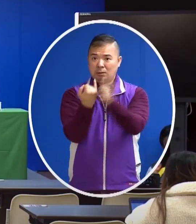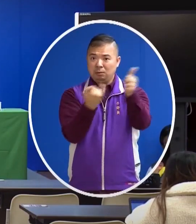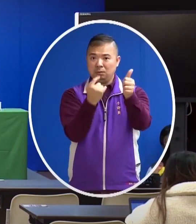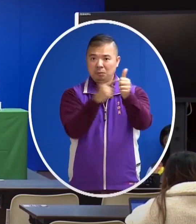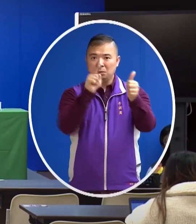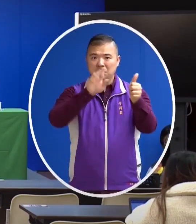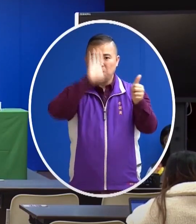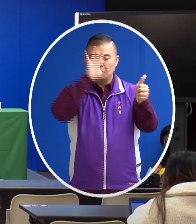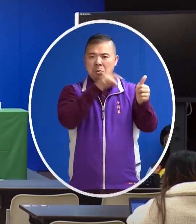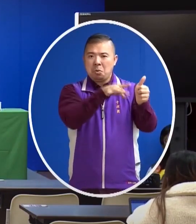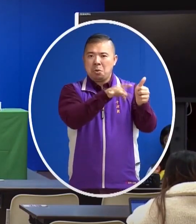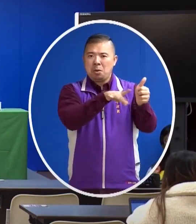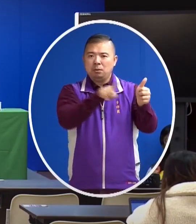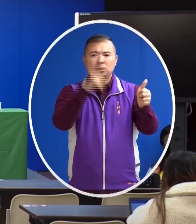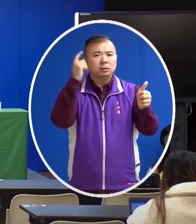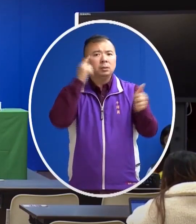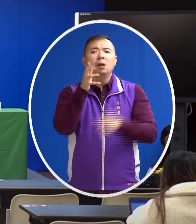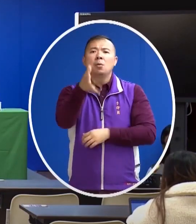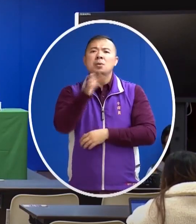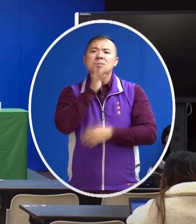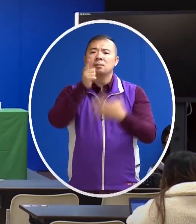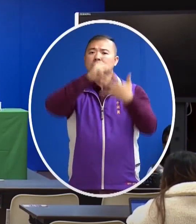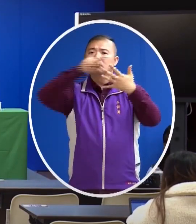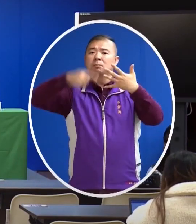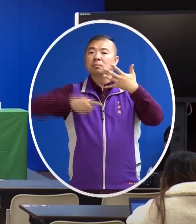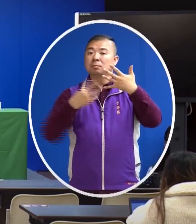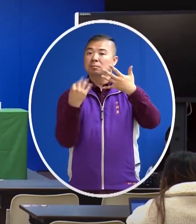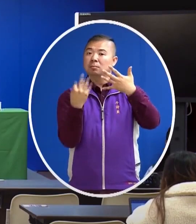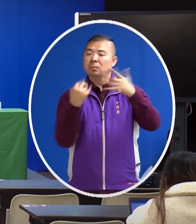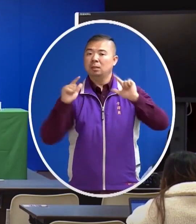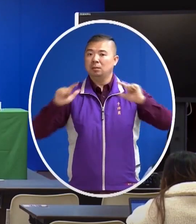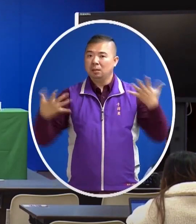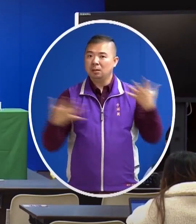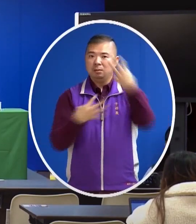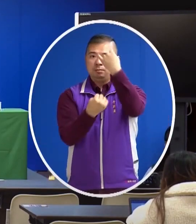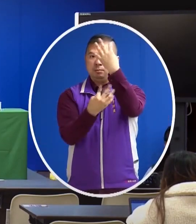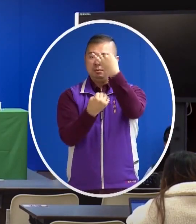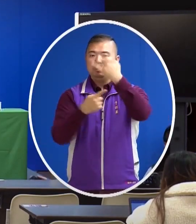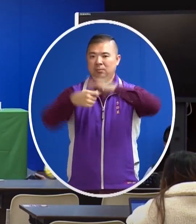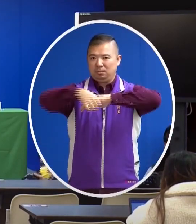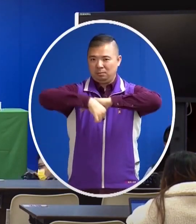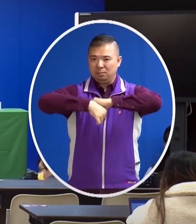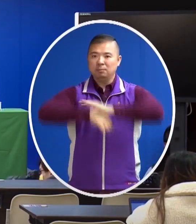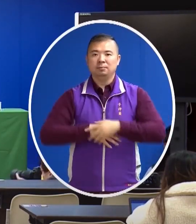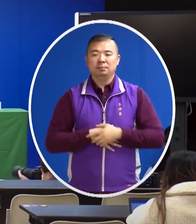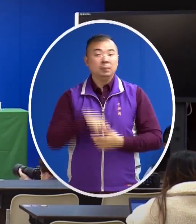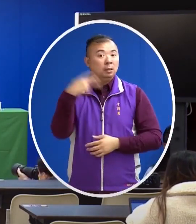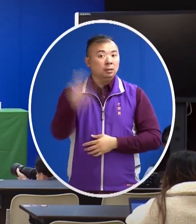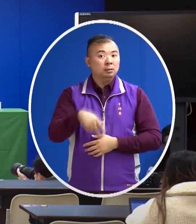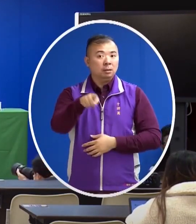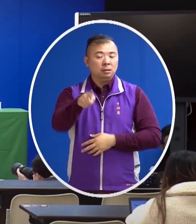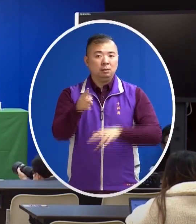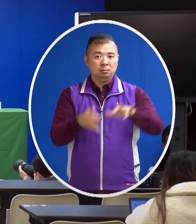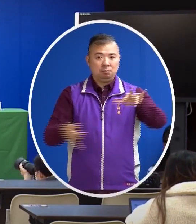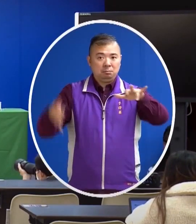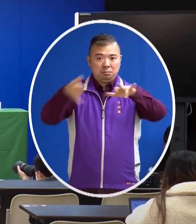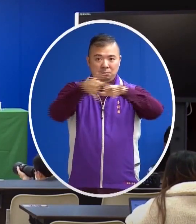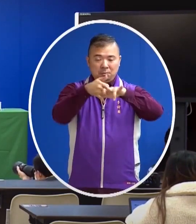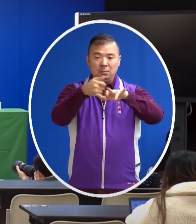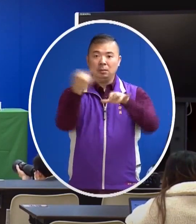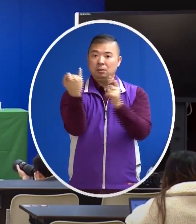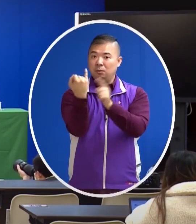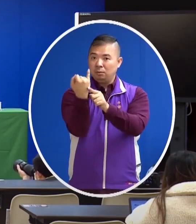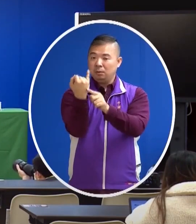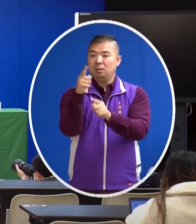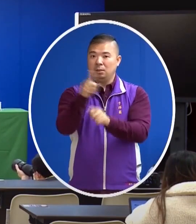诊的，那想请问是按几例，然后大概是几号入境的？那她在上机的时候，这位妇人她上机之前